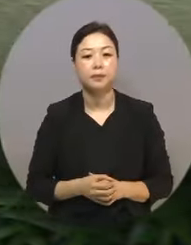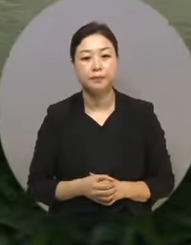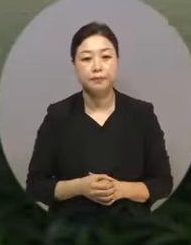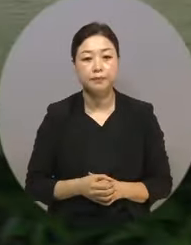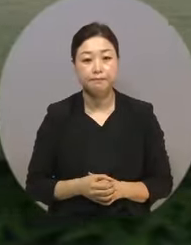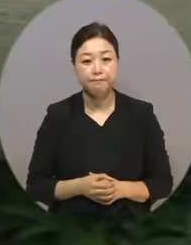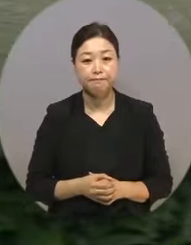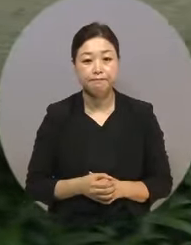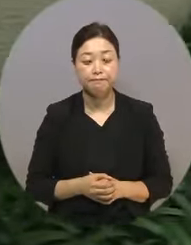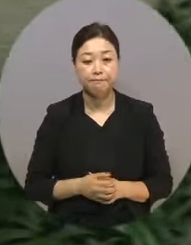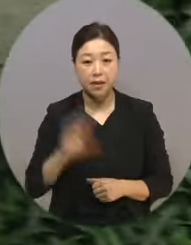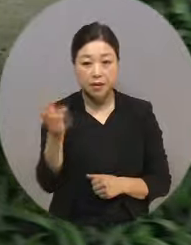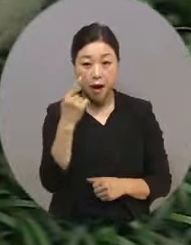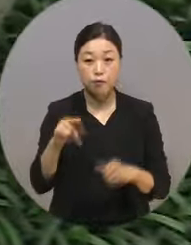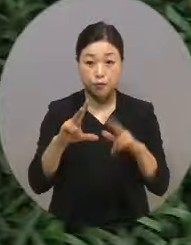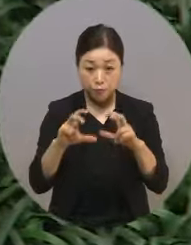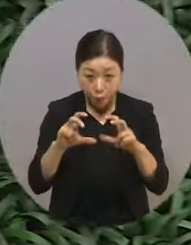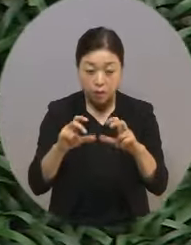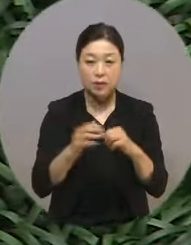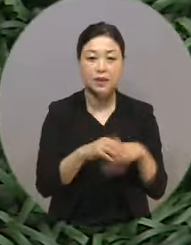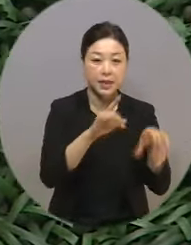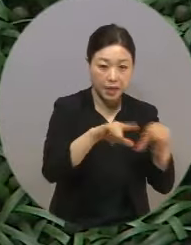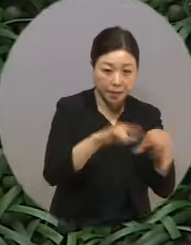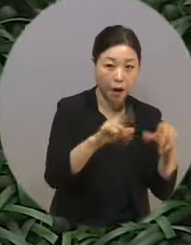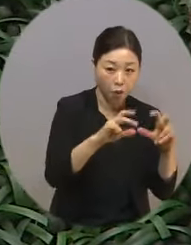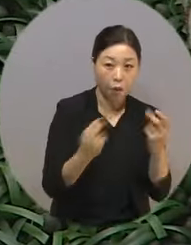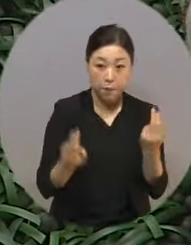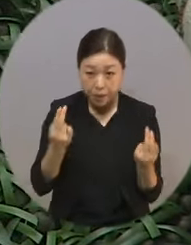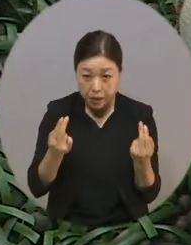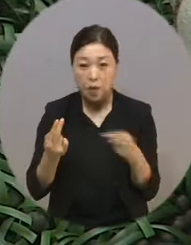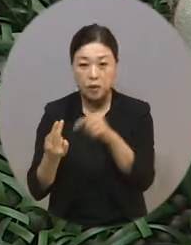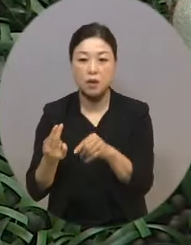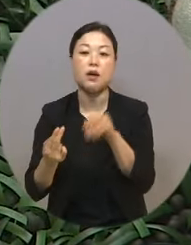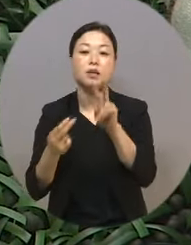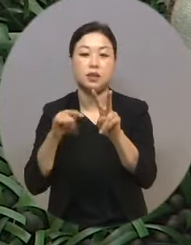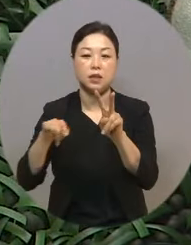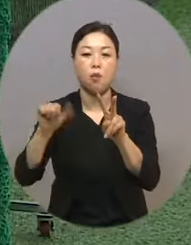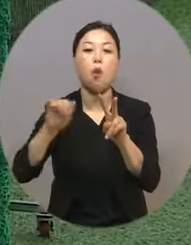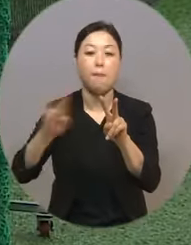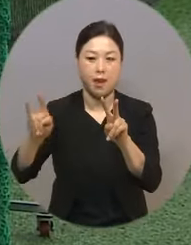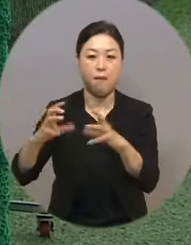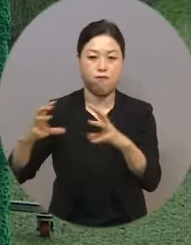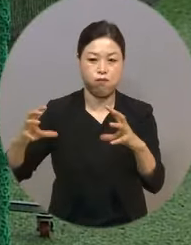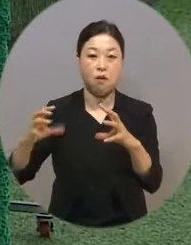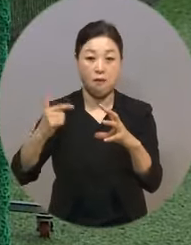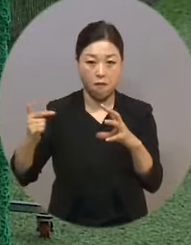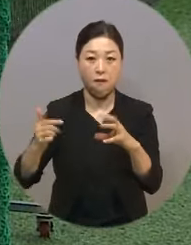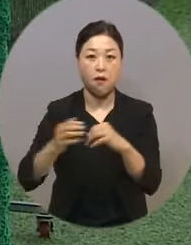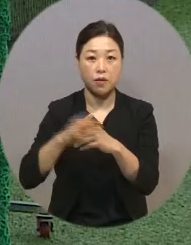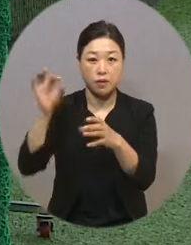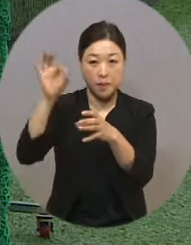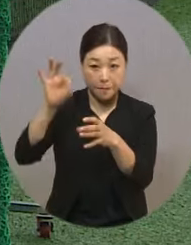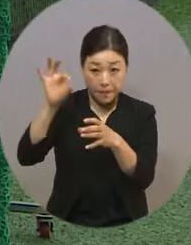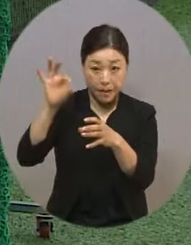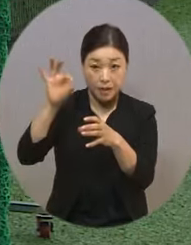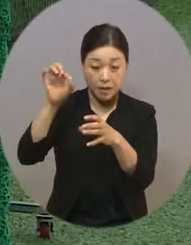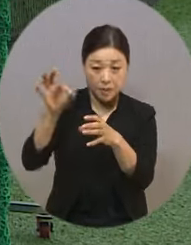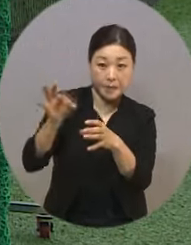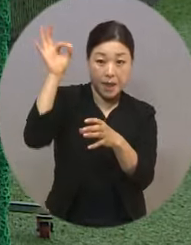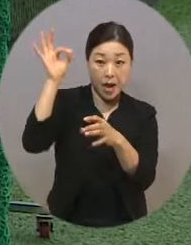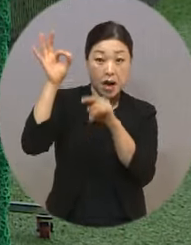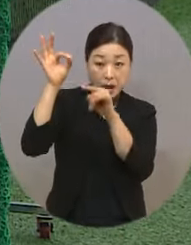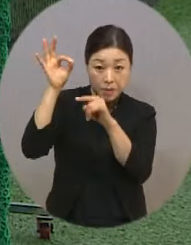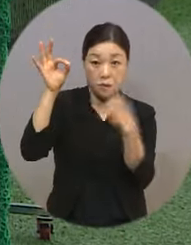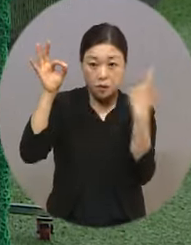이때 사용하는 야구공은 일반 야구공과 달리 크기가 약 2.5배 크며 공에 꽂혀있는 핀을 뽑으면 끊어지는